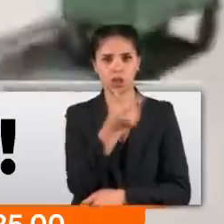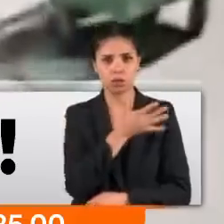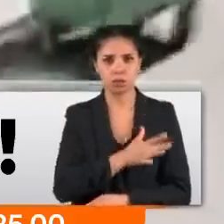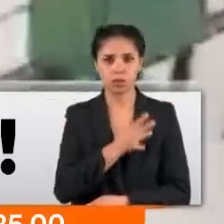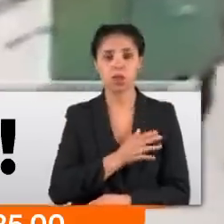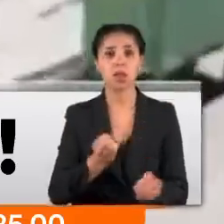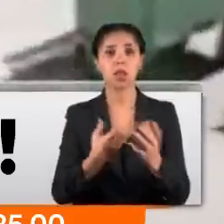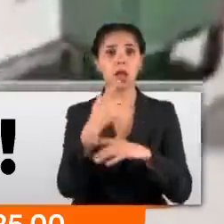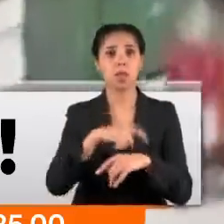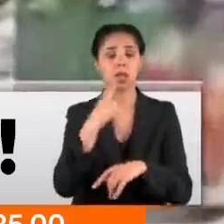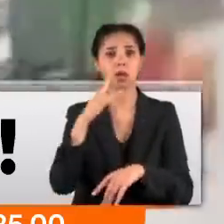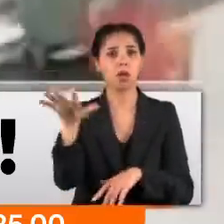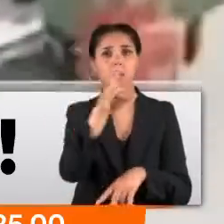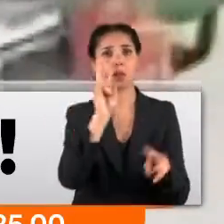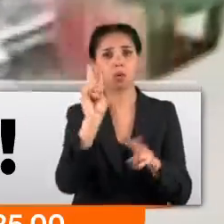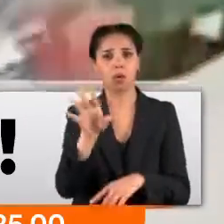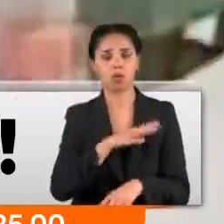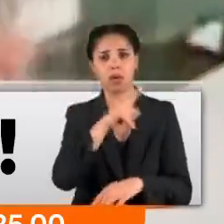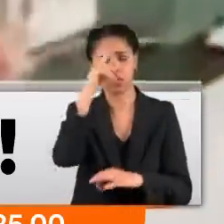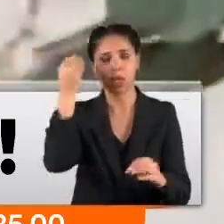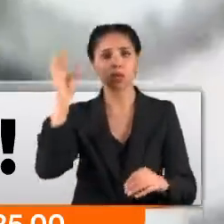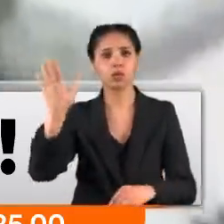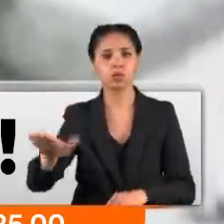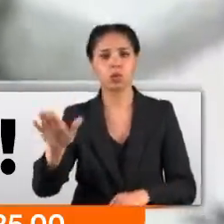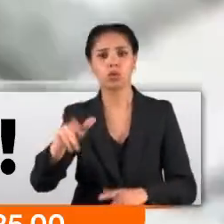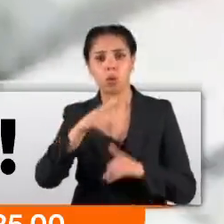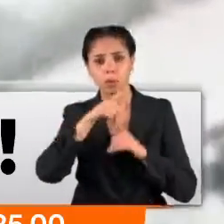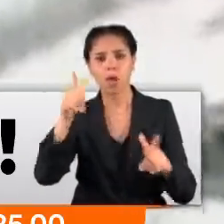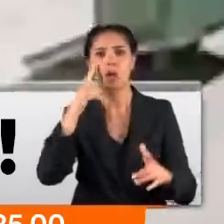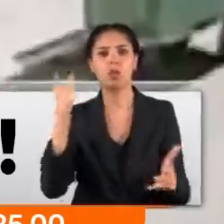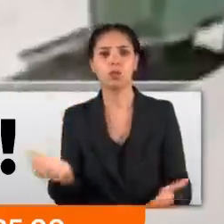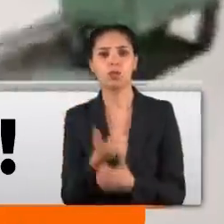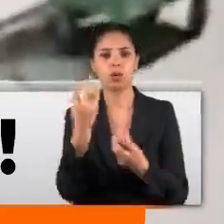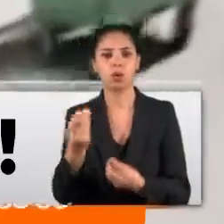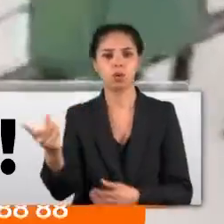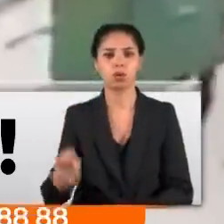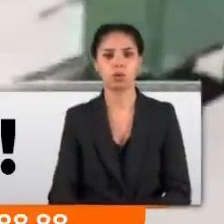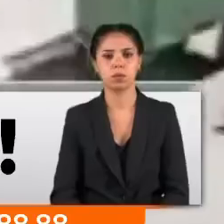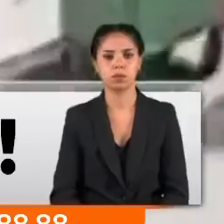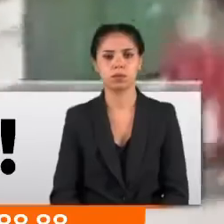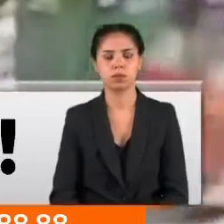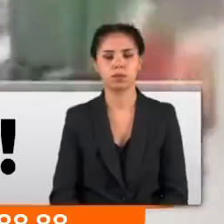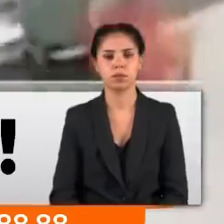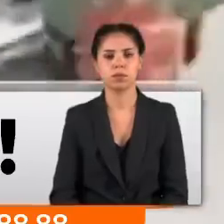Üstelik güpegündüz ve herkesin içinde talihsiz çocuğu imdat çığlığı kurtardı. Evet, burada gözüküyor.